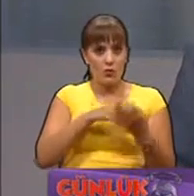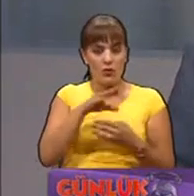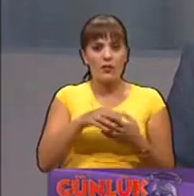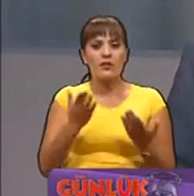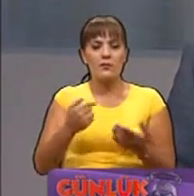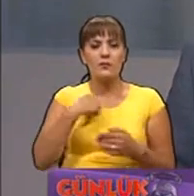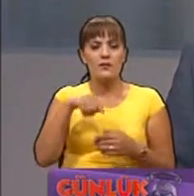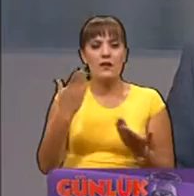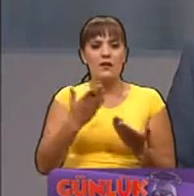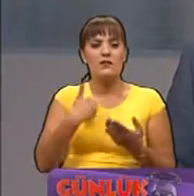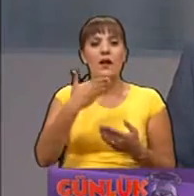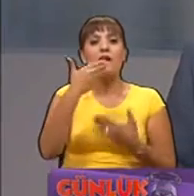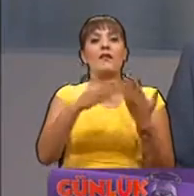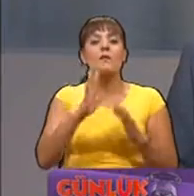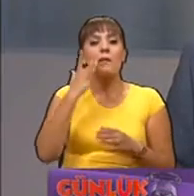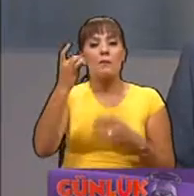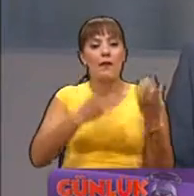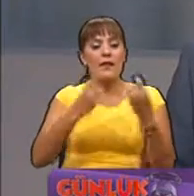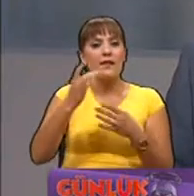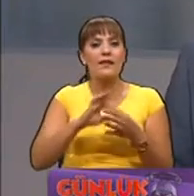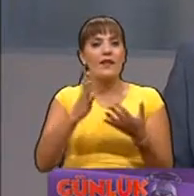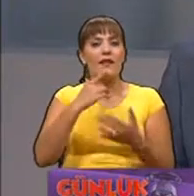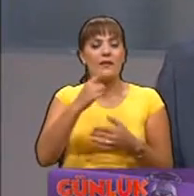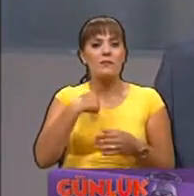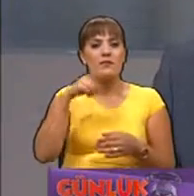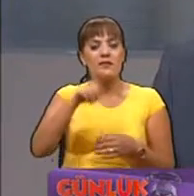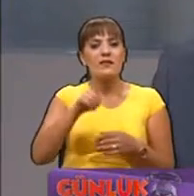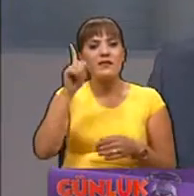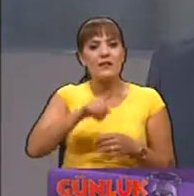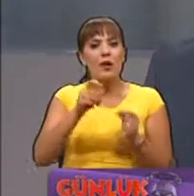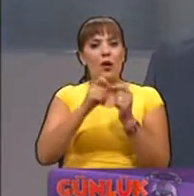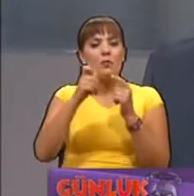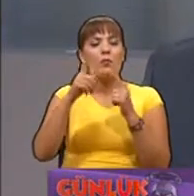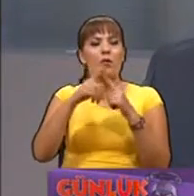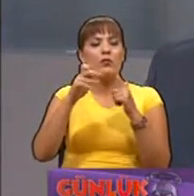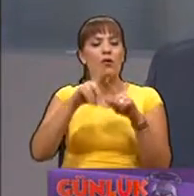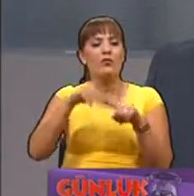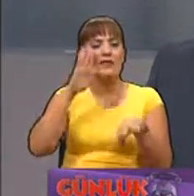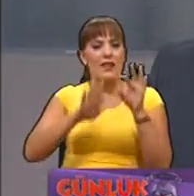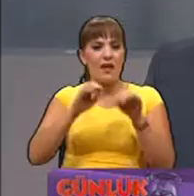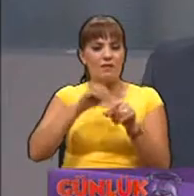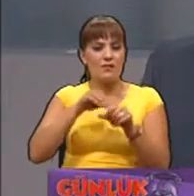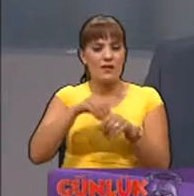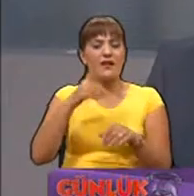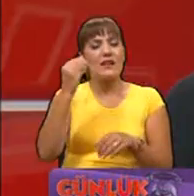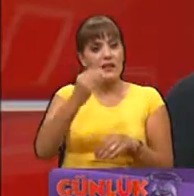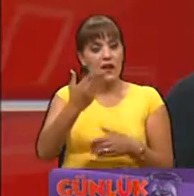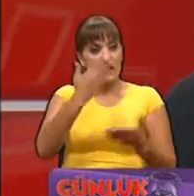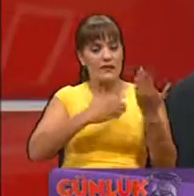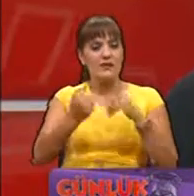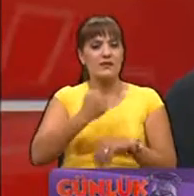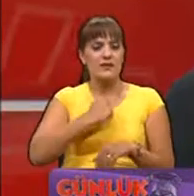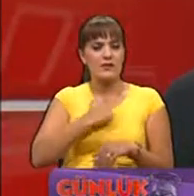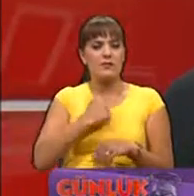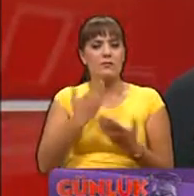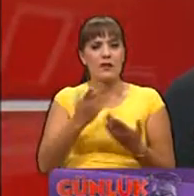olayı? Tabii ki biz aslında bahsetmedik. Belirtileri nelerdir diye. Tabii sizin... biz direkt botoksa evet, ilgilendiğimiz direkt için tedavisine iyi ki, girdik. İyi ki anlattınız sıkıntınız